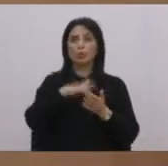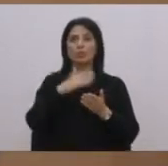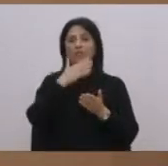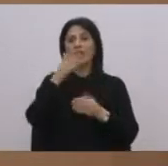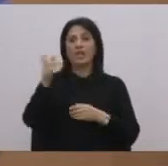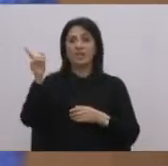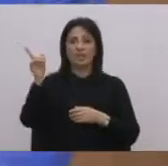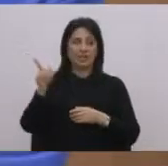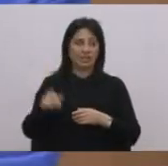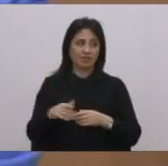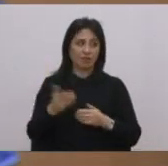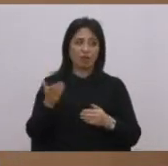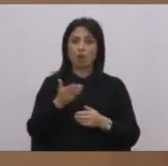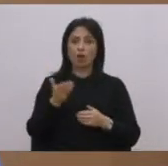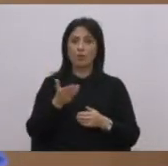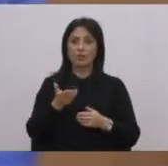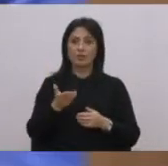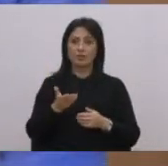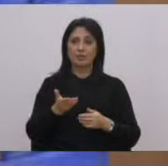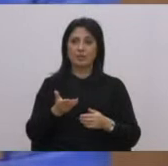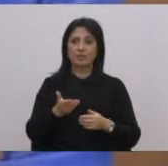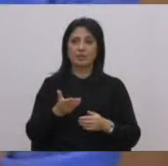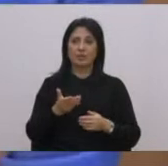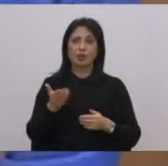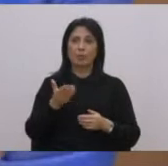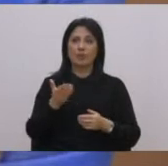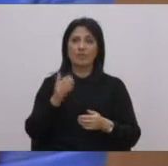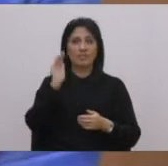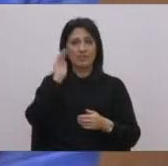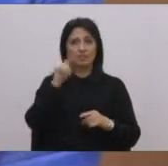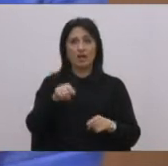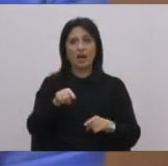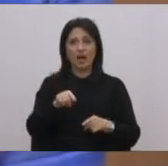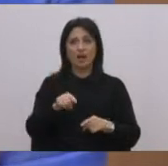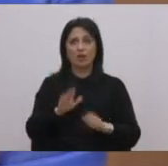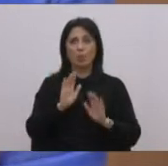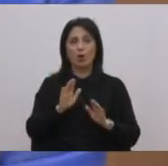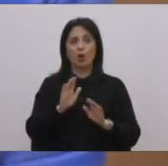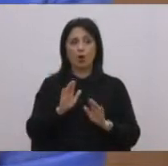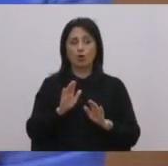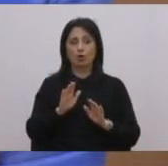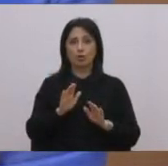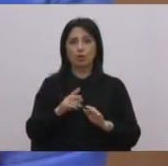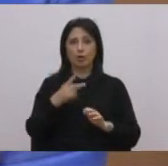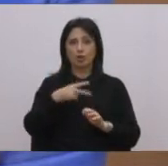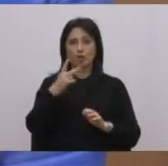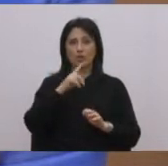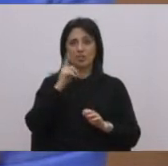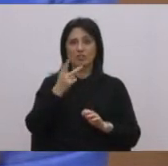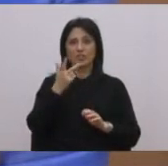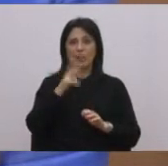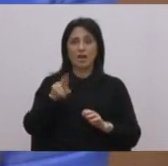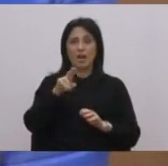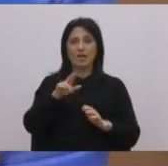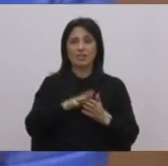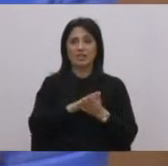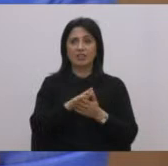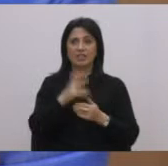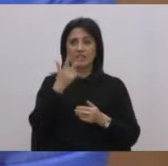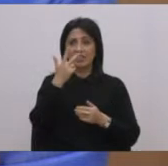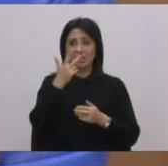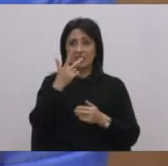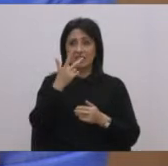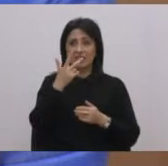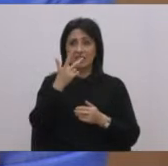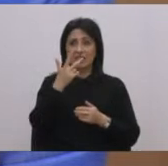schithet, romlebsat, romlebiți, ismene, nacro, Holo, toți și 6 miliarde de dahar, 3 km